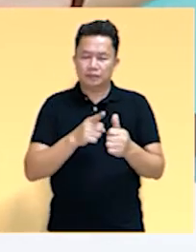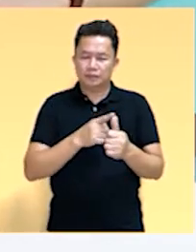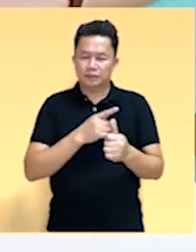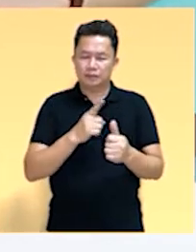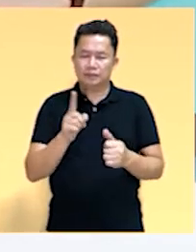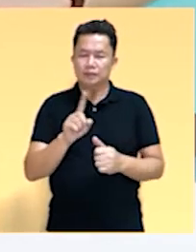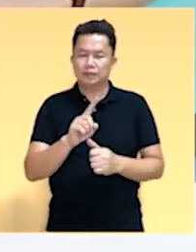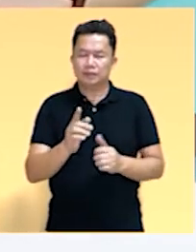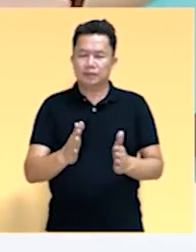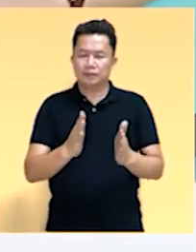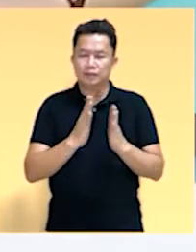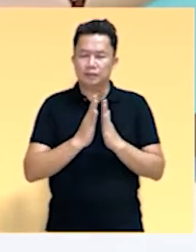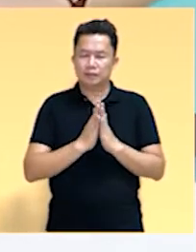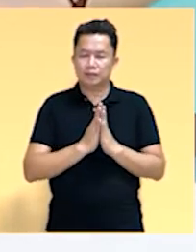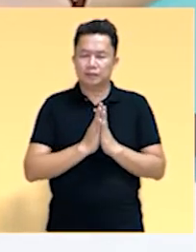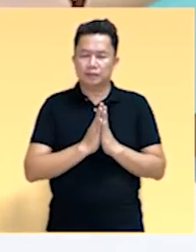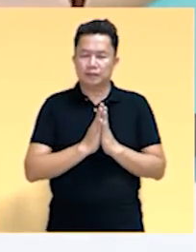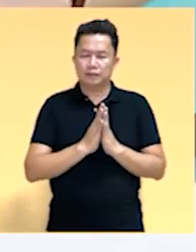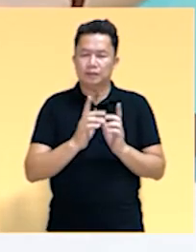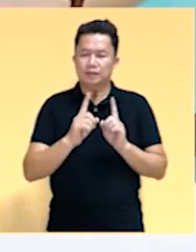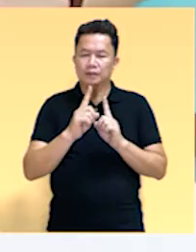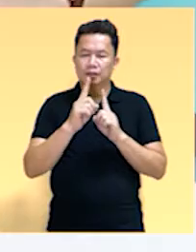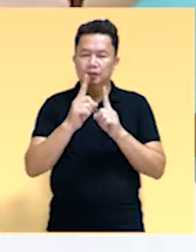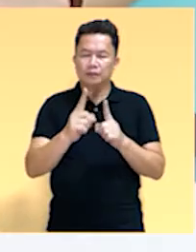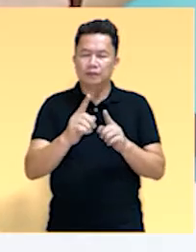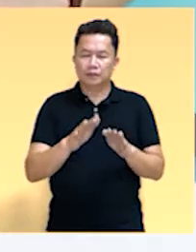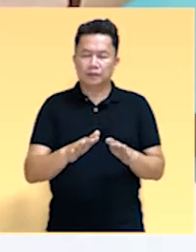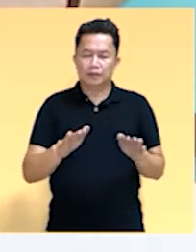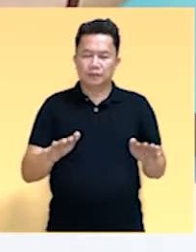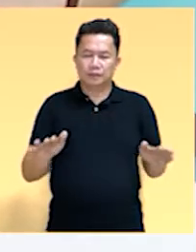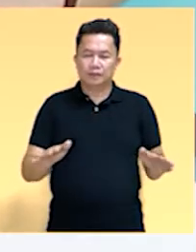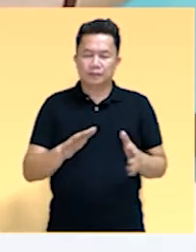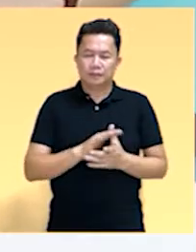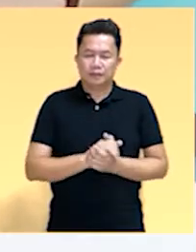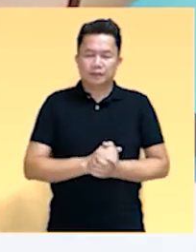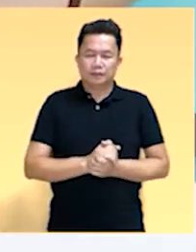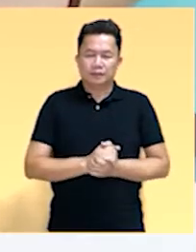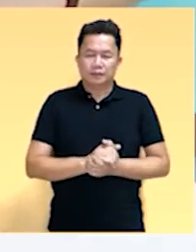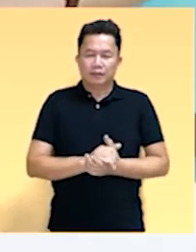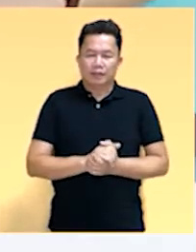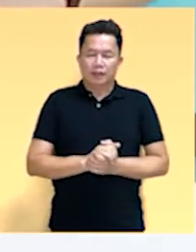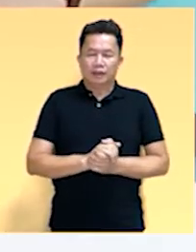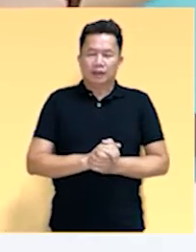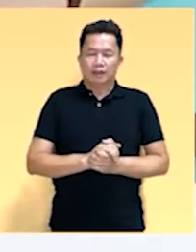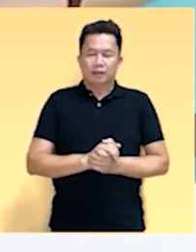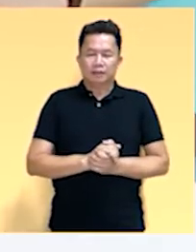Unahin na natin ang what is asked. Sagutin na mga bata.